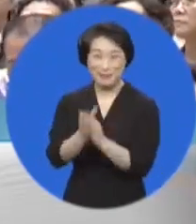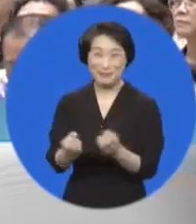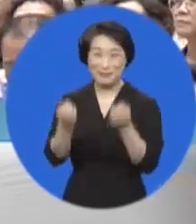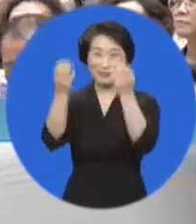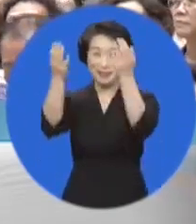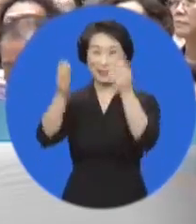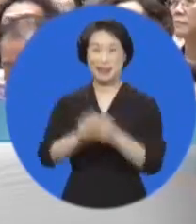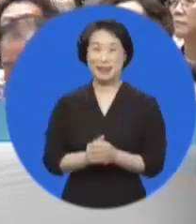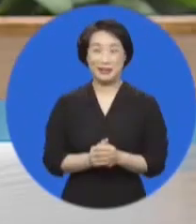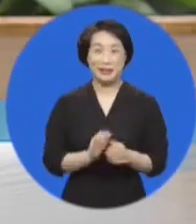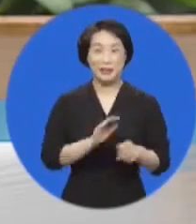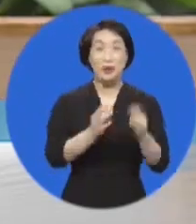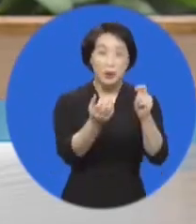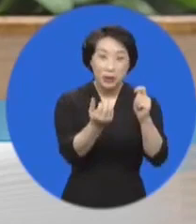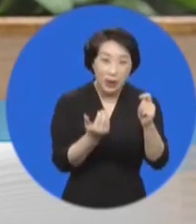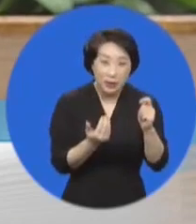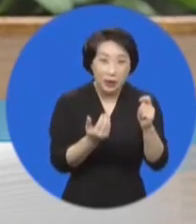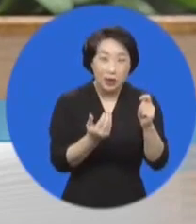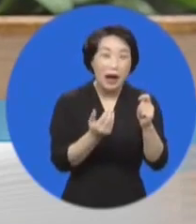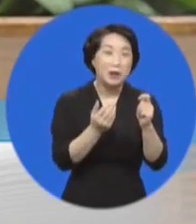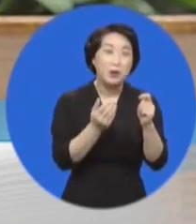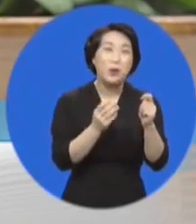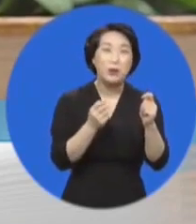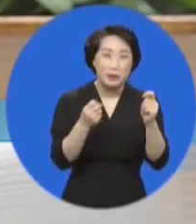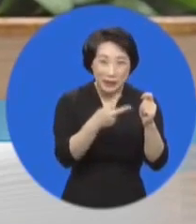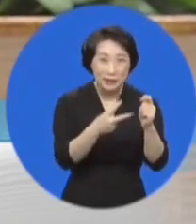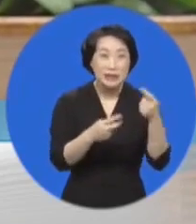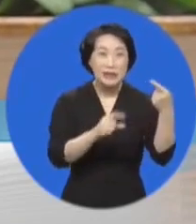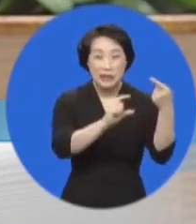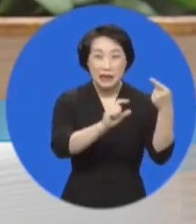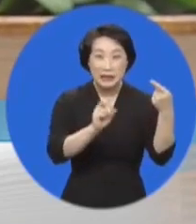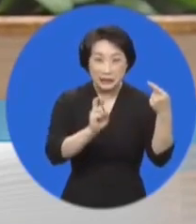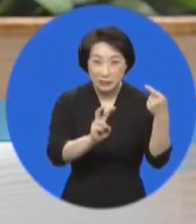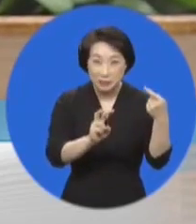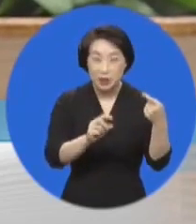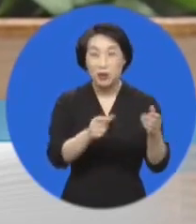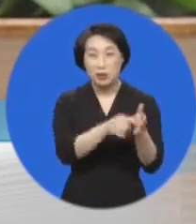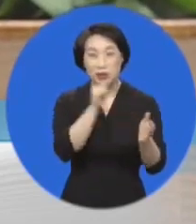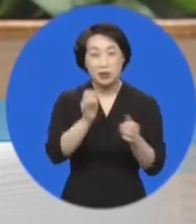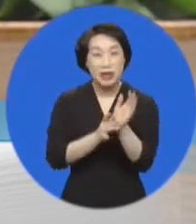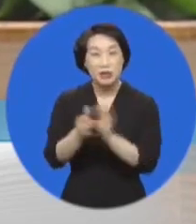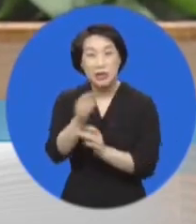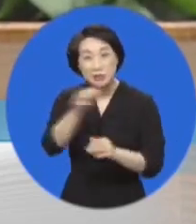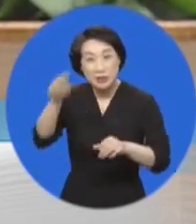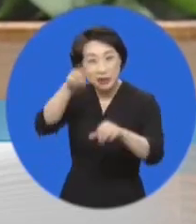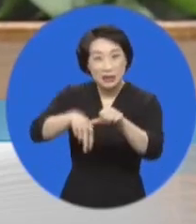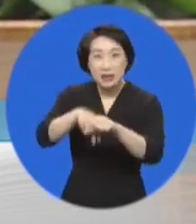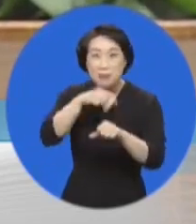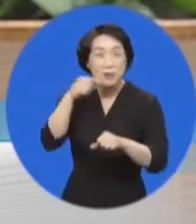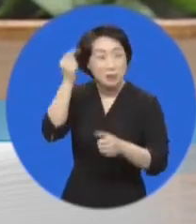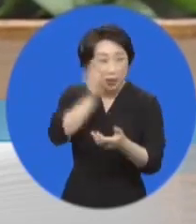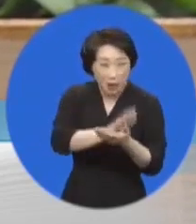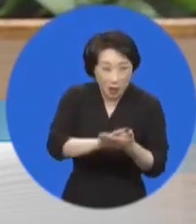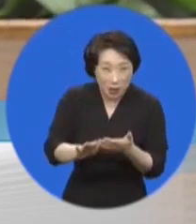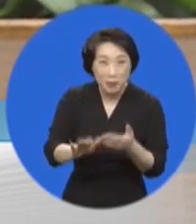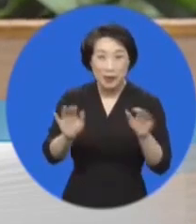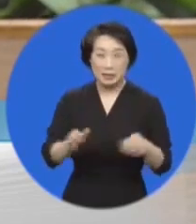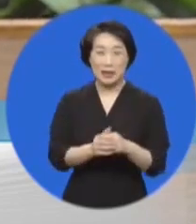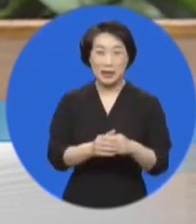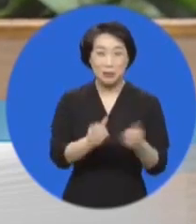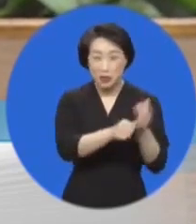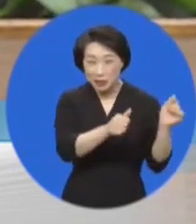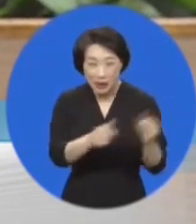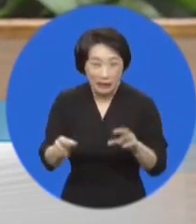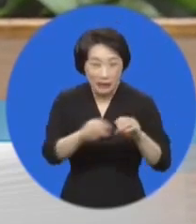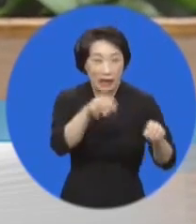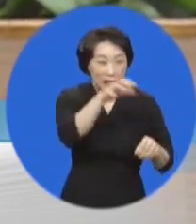골로새서 1장 20절에도 그의 십자가의 피로 화평을 이루사 만물고 땅에